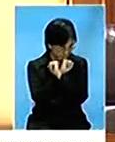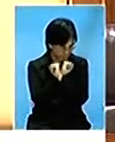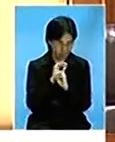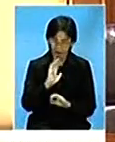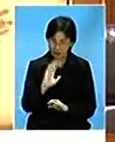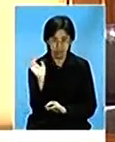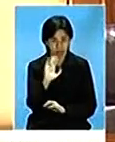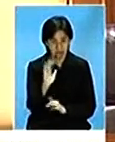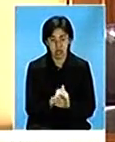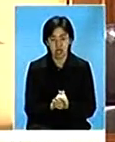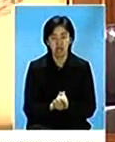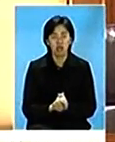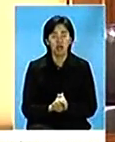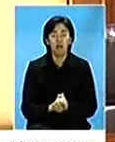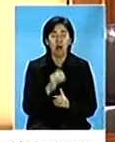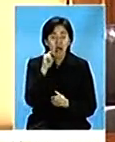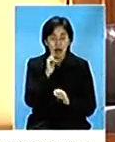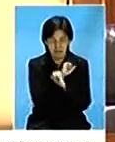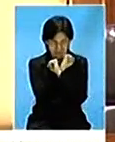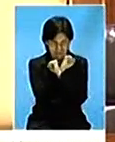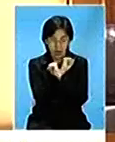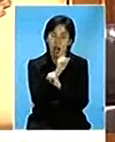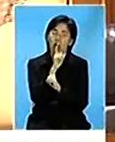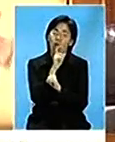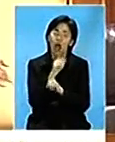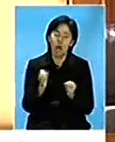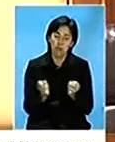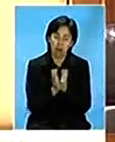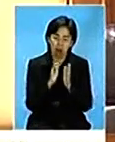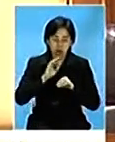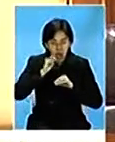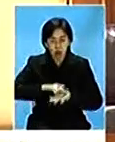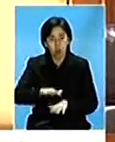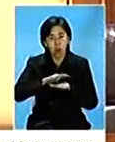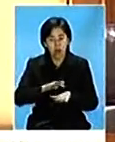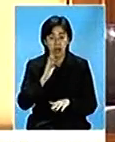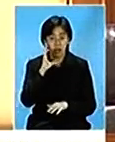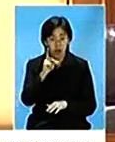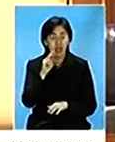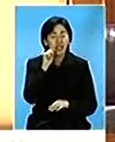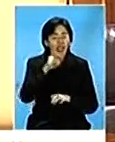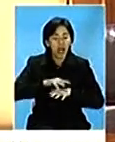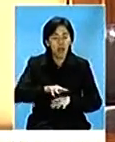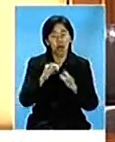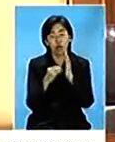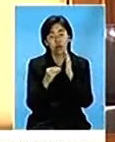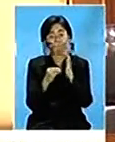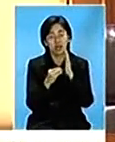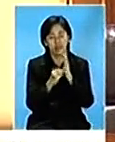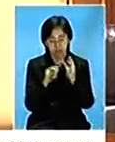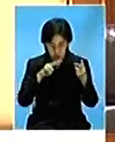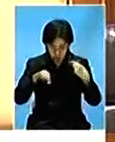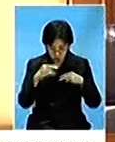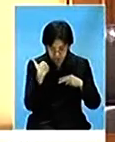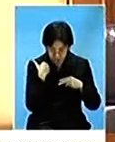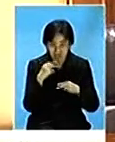ครับมันไม่ช่วยอะไรเลยมันช่วยให้เจ๊งกันหมดทุกคนนะครับการทดสอบเมื่อวานเป็นการพิสูจน์ว่าถ้าปล่อยน้ำเข้าภายใต้การควบคุมทุ